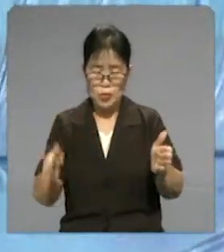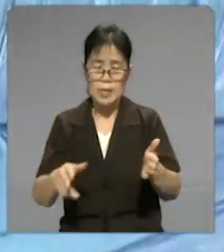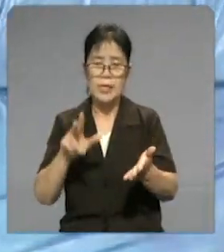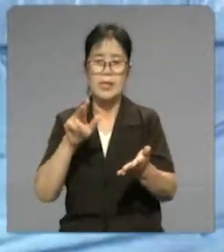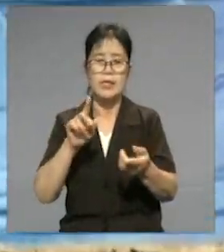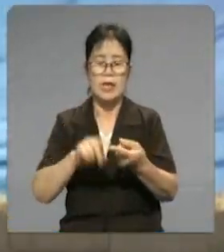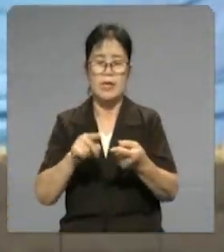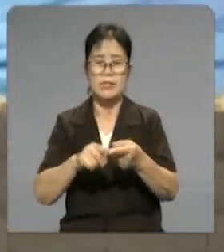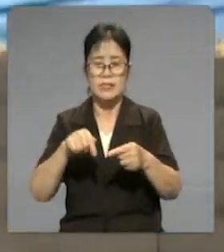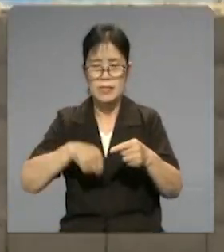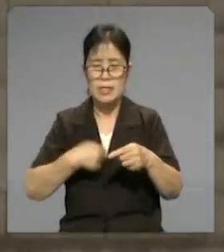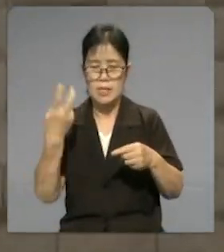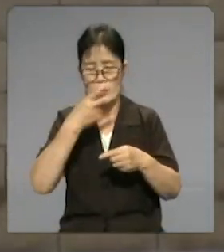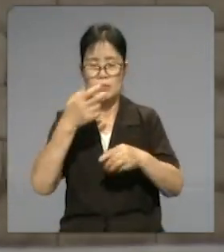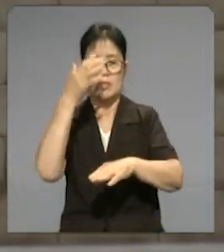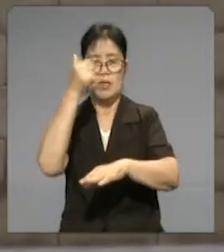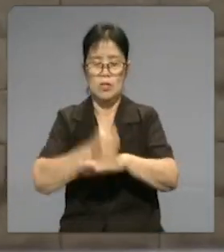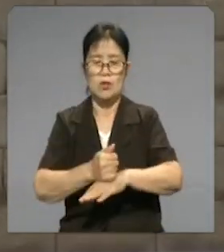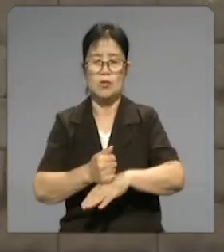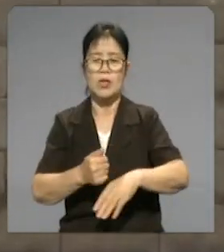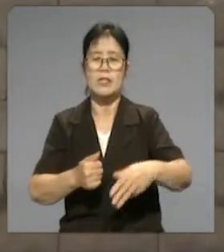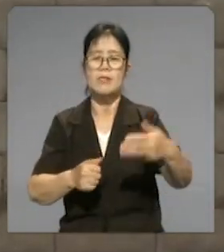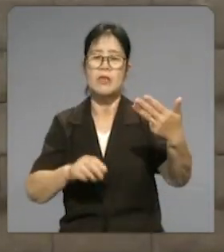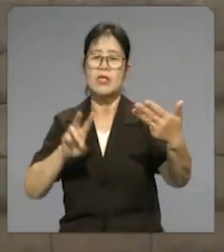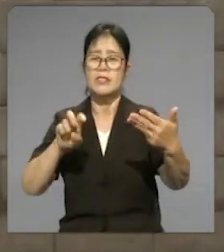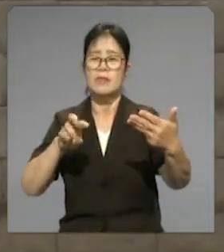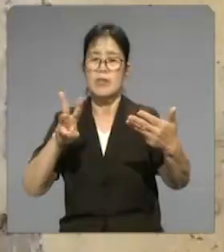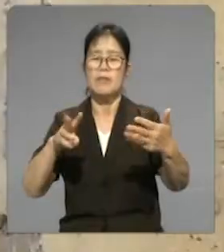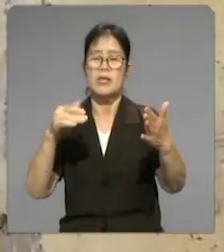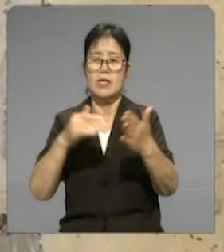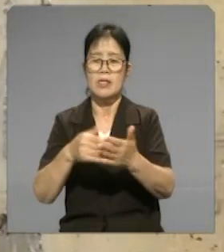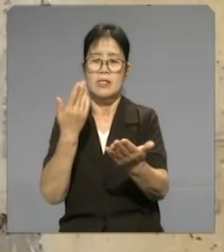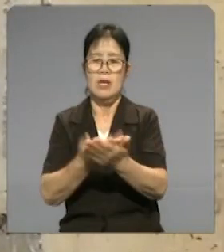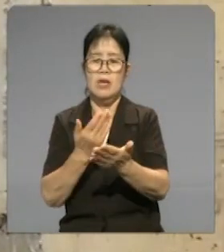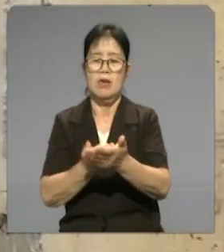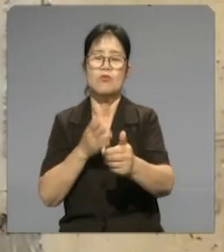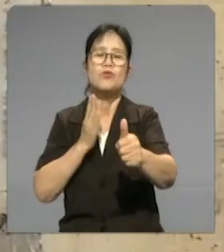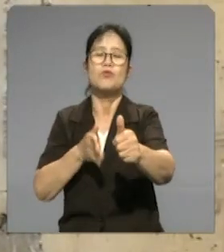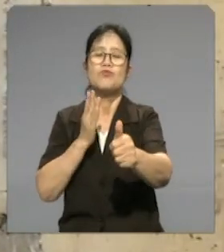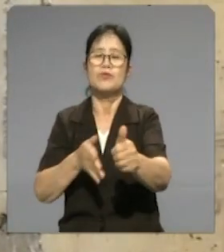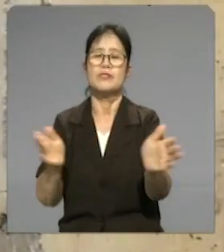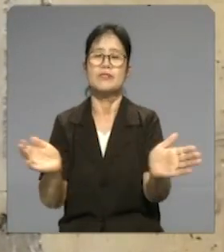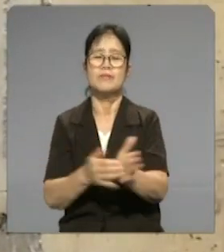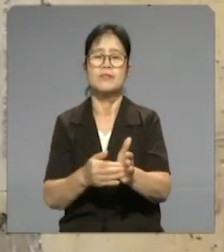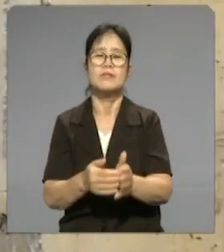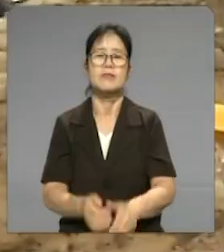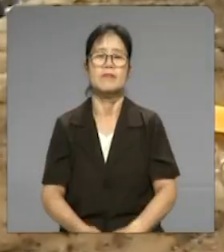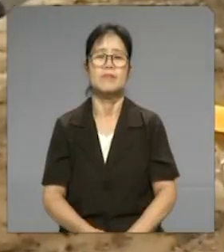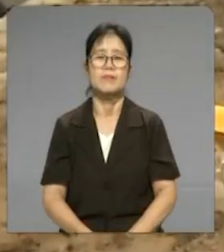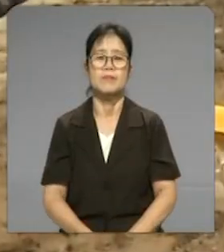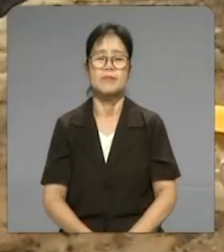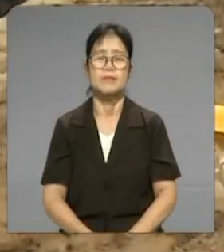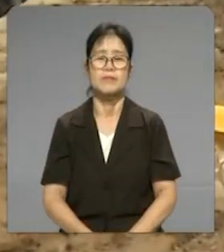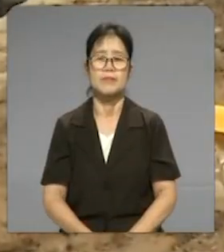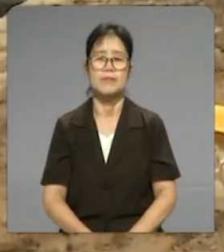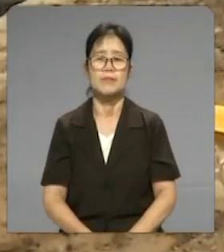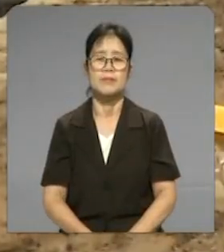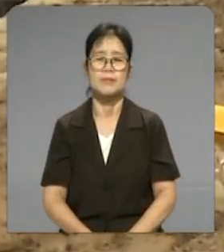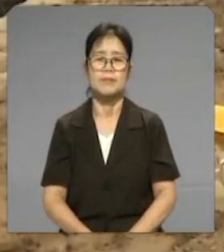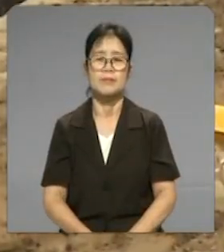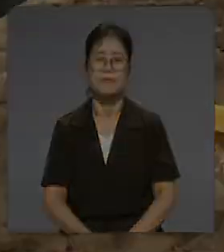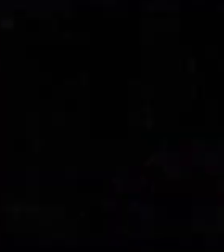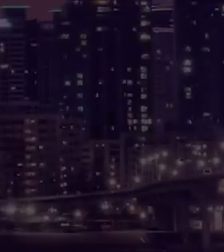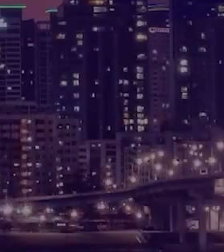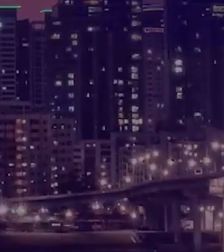자체의 검사 결과를 오는 23일까지 내놓으라고 요구했습니다 OBS 뉴스